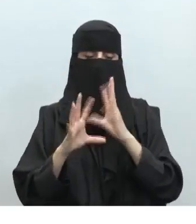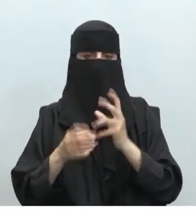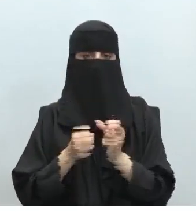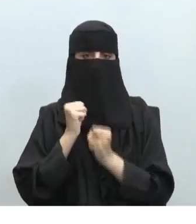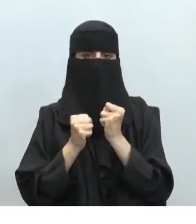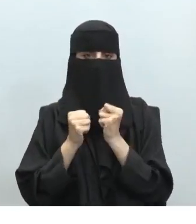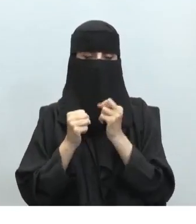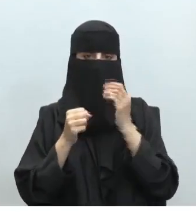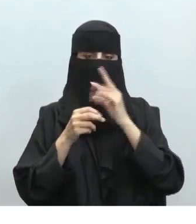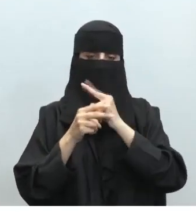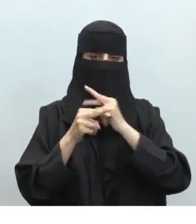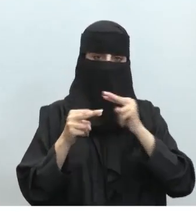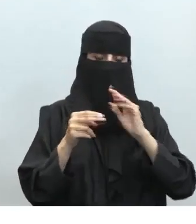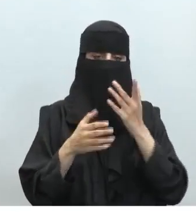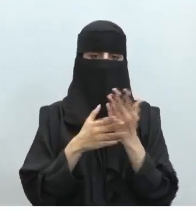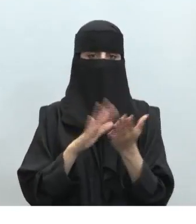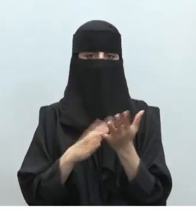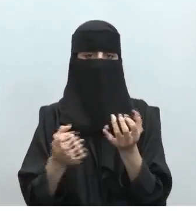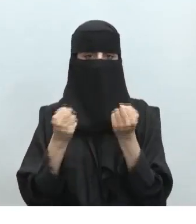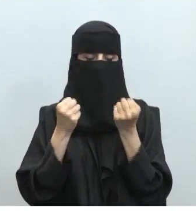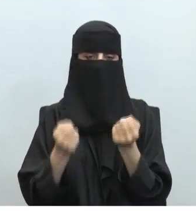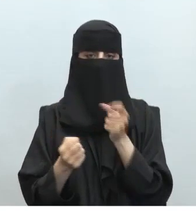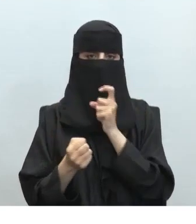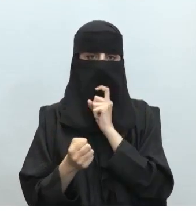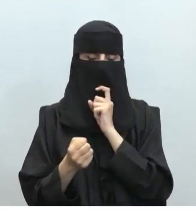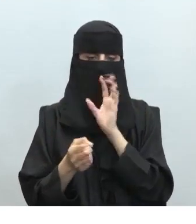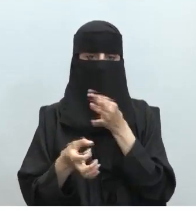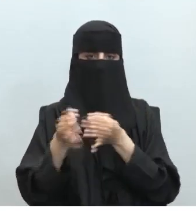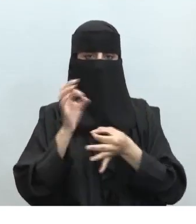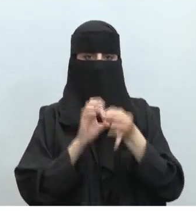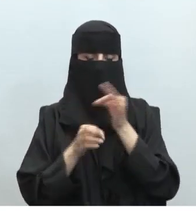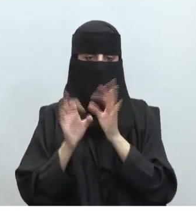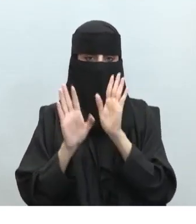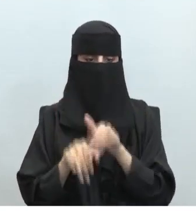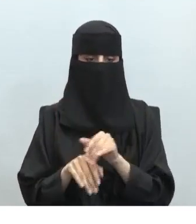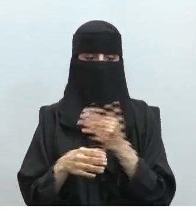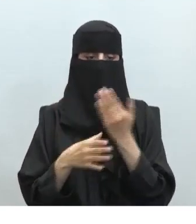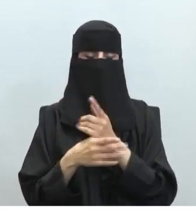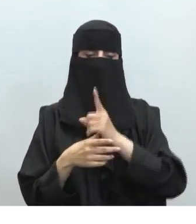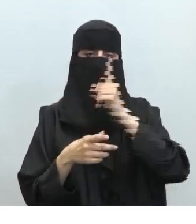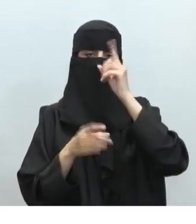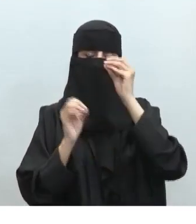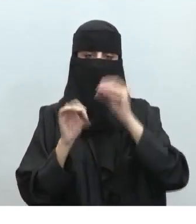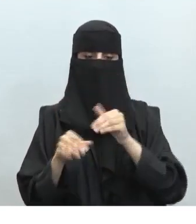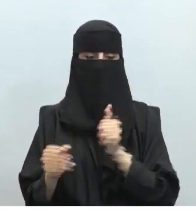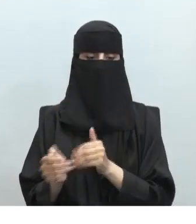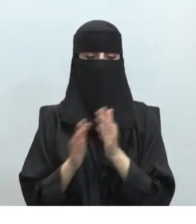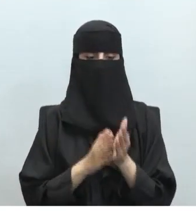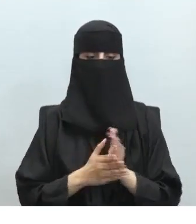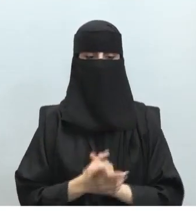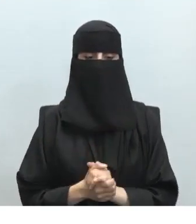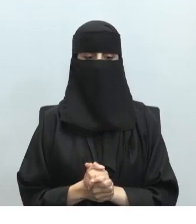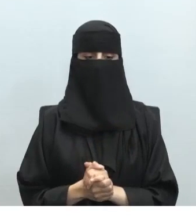ضعف في القدره على الحركه وعلى مستوى العلاج لا يوجد شفاء ولا علاج الا باذن الله